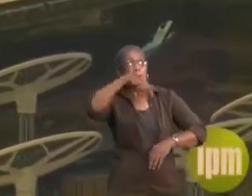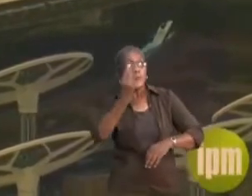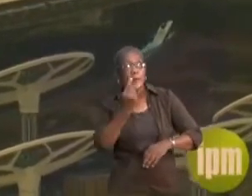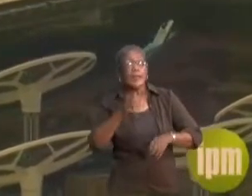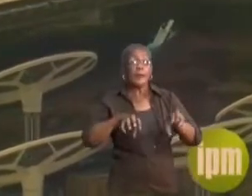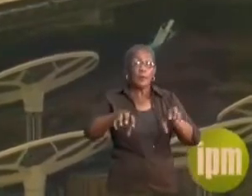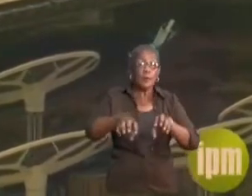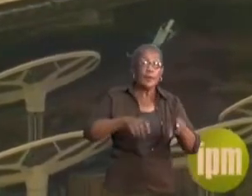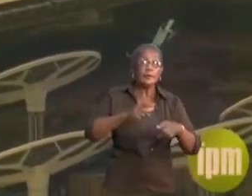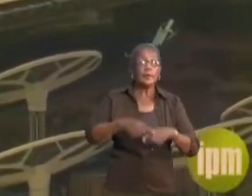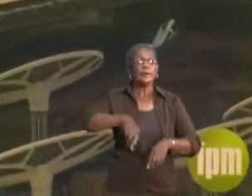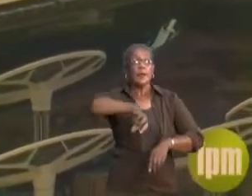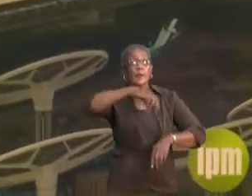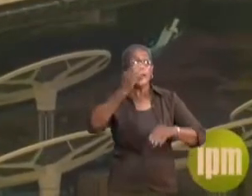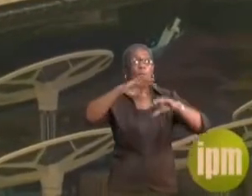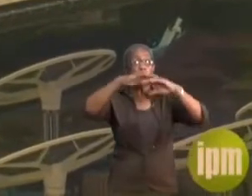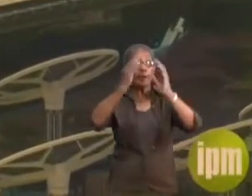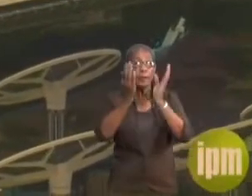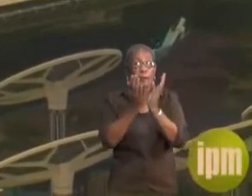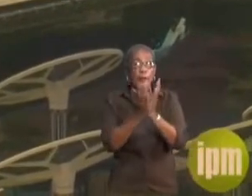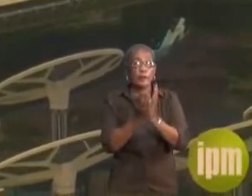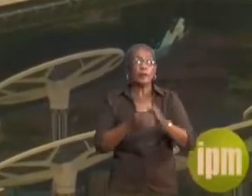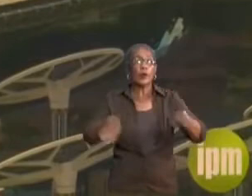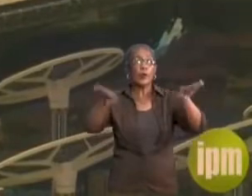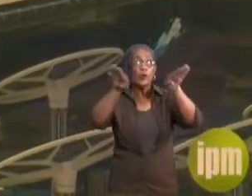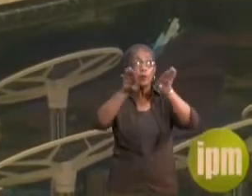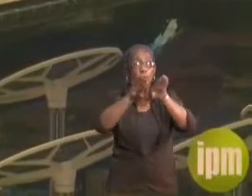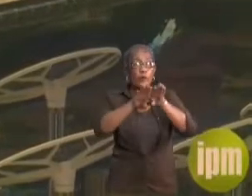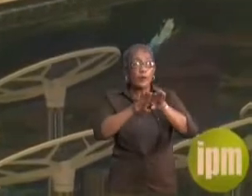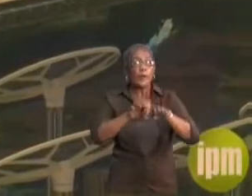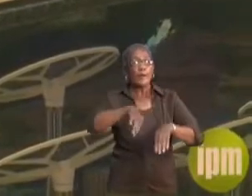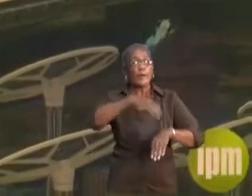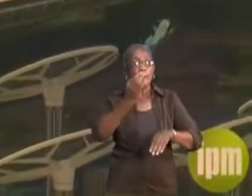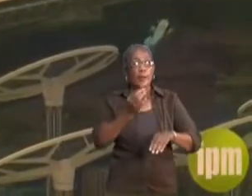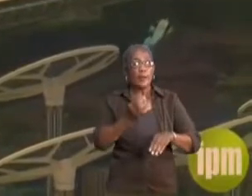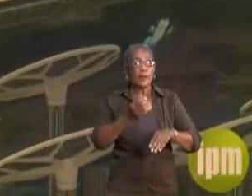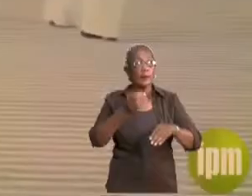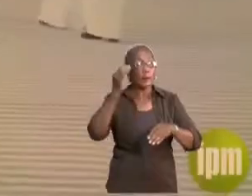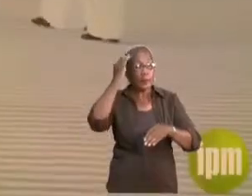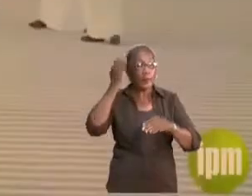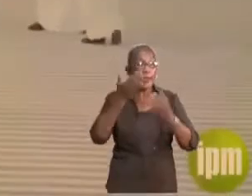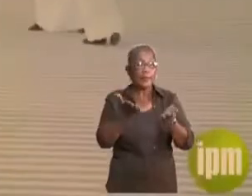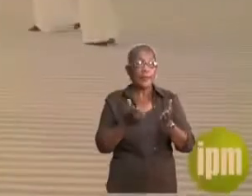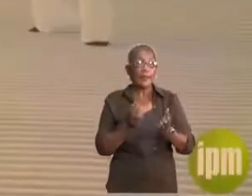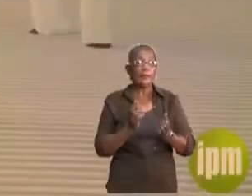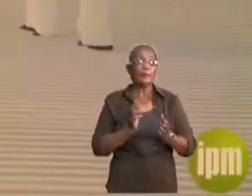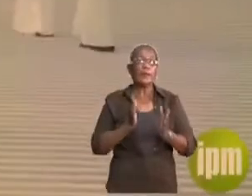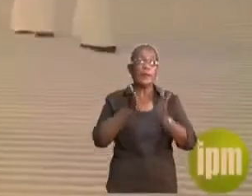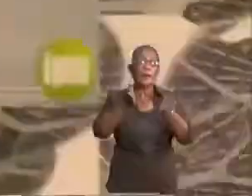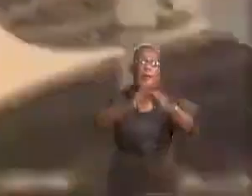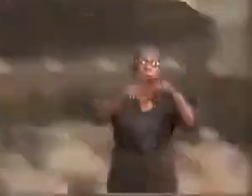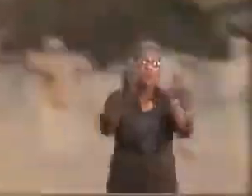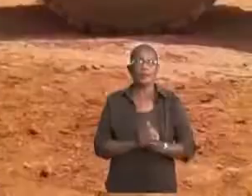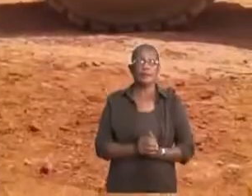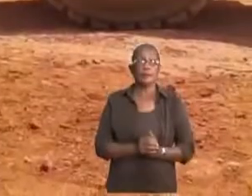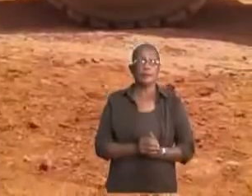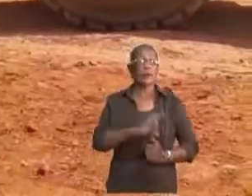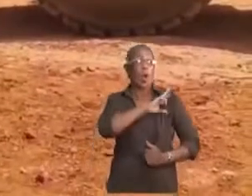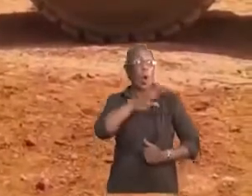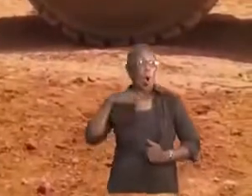Maar wij maken het mogelijk dat die resultaten eventueel naar het land kunnen komen. Als je jezelf niet etaleert of niet laat